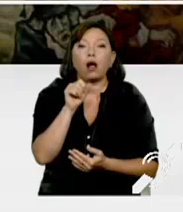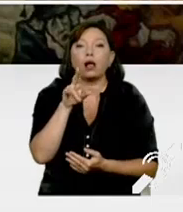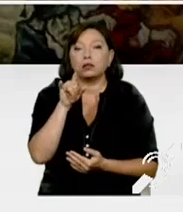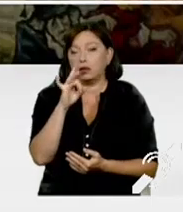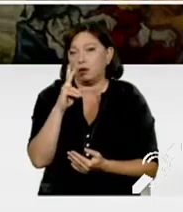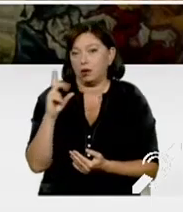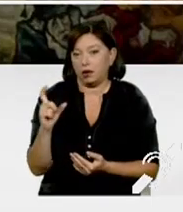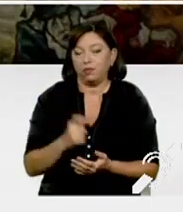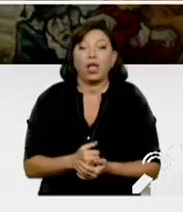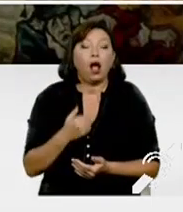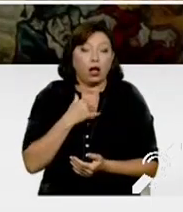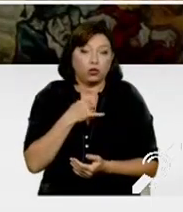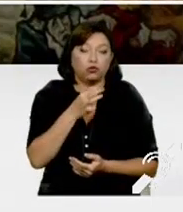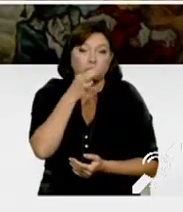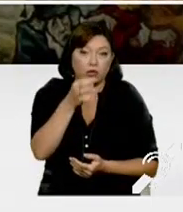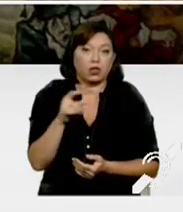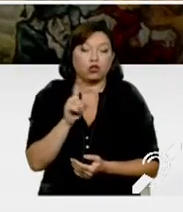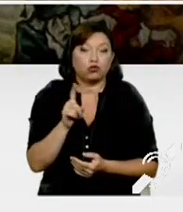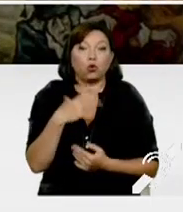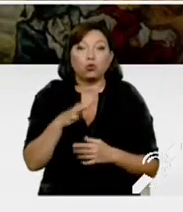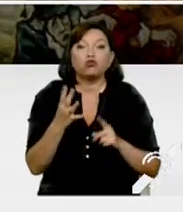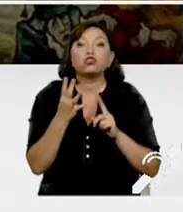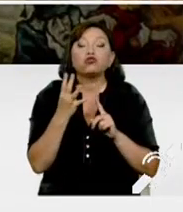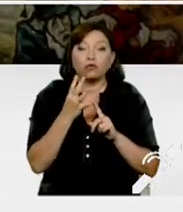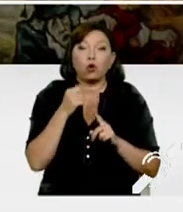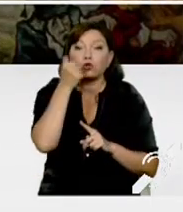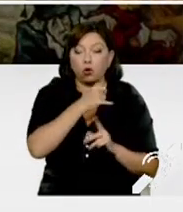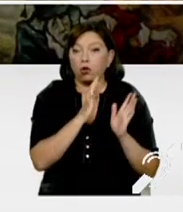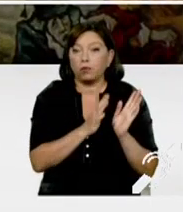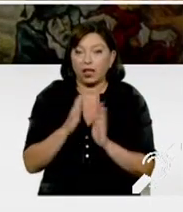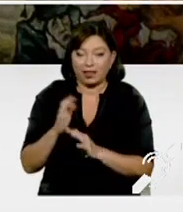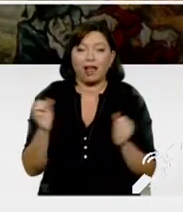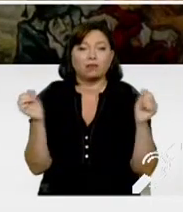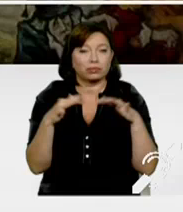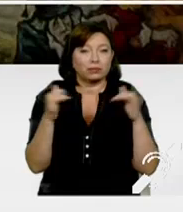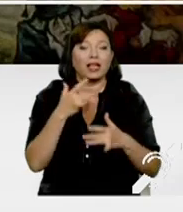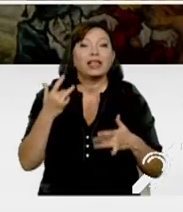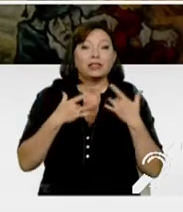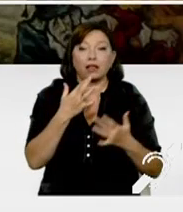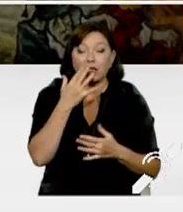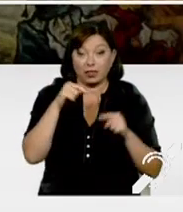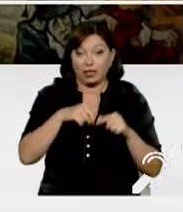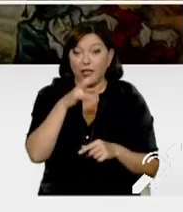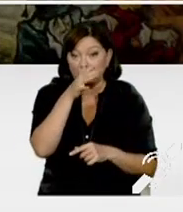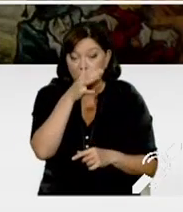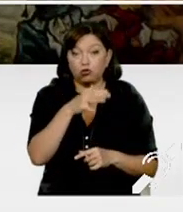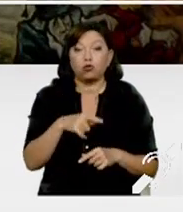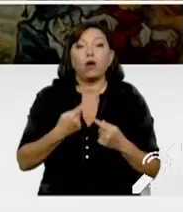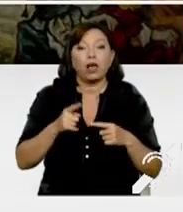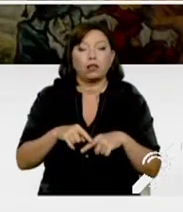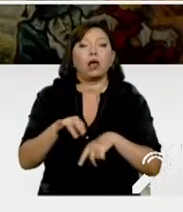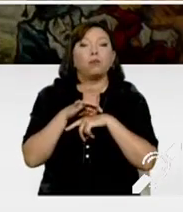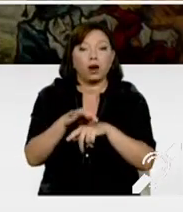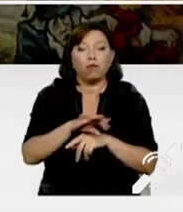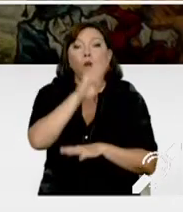Hadârcă. Vreau să vă menționez că pentru al patrulea an consecutiv, Reuniunea Teatrelor Naționale Românești aici la Chișinău este